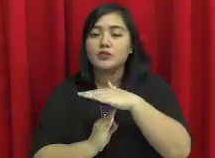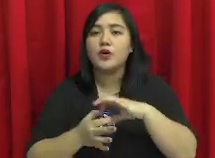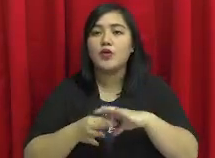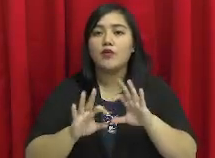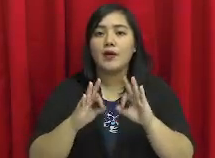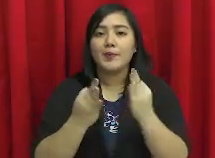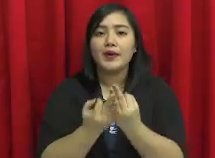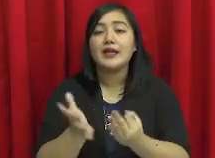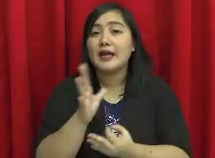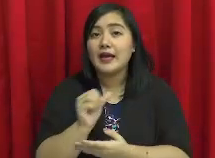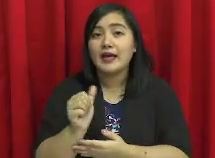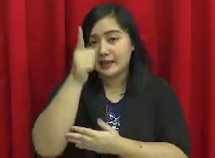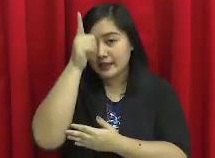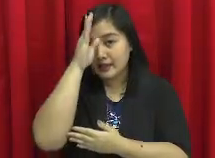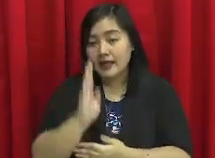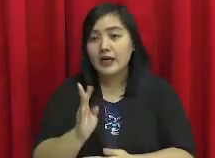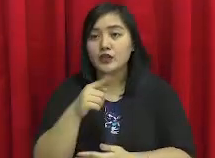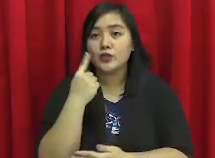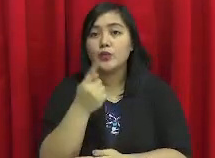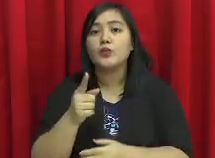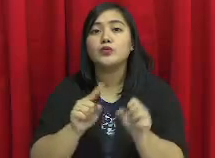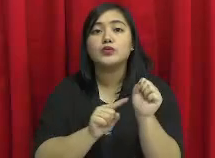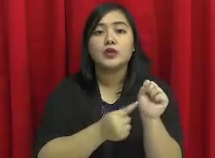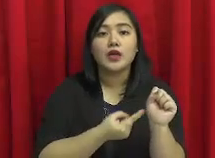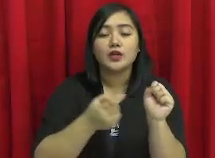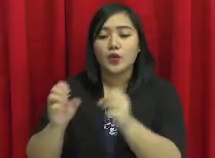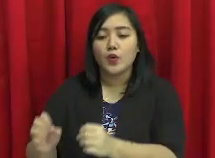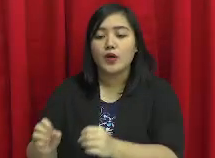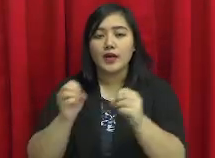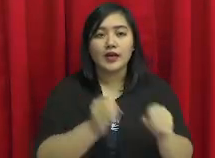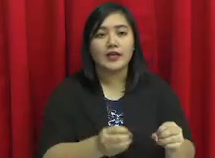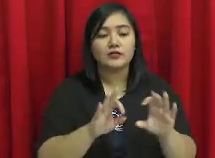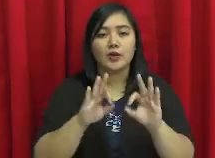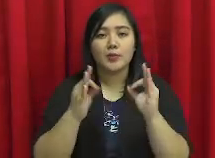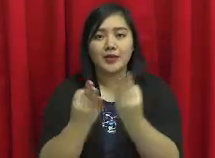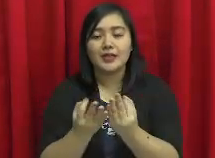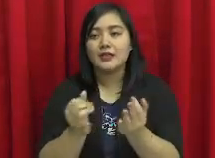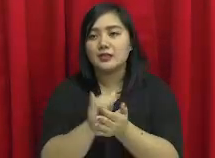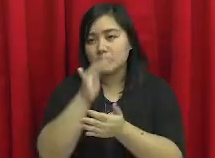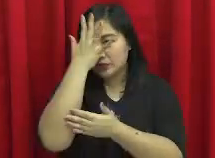Diyos, mga That's kapatid. Right. That's right. Kaya wala nang ibang pwede. Kaya nga sa Book of Genesis, hindi